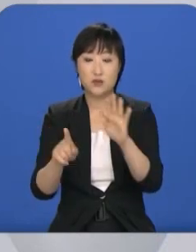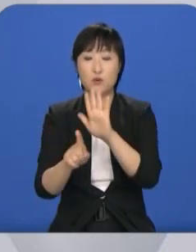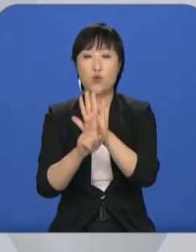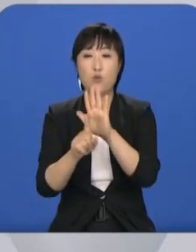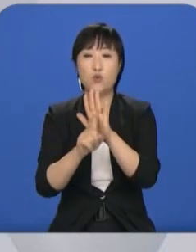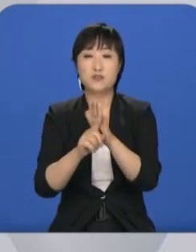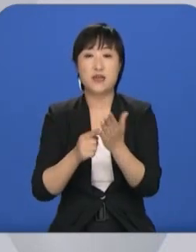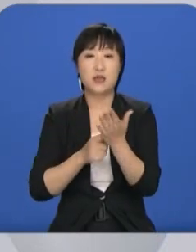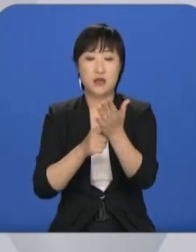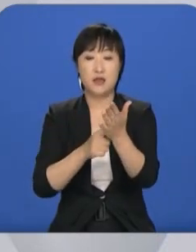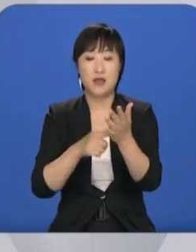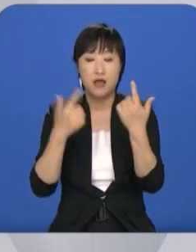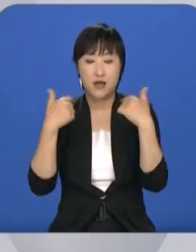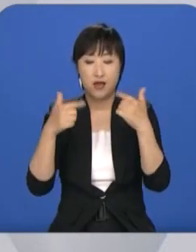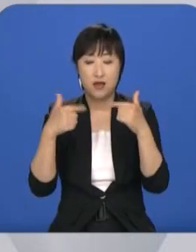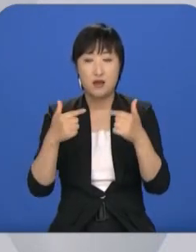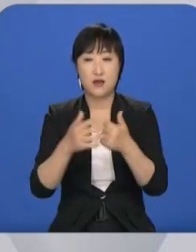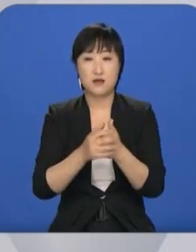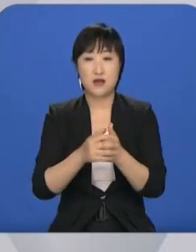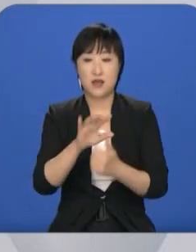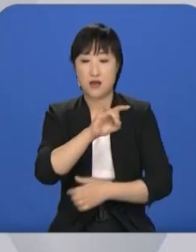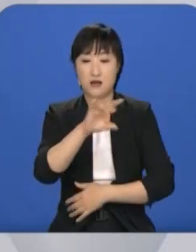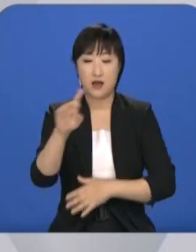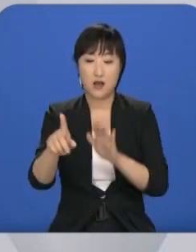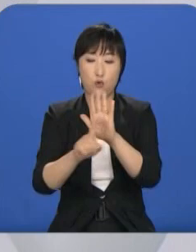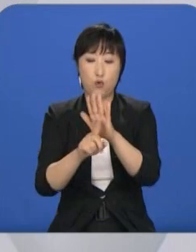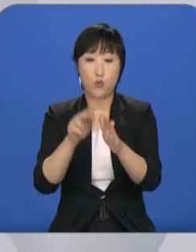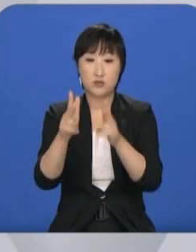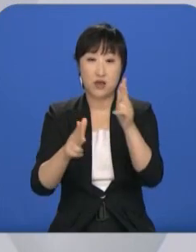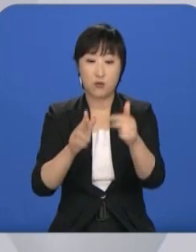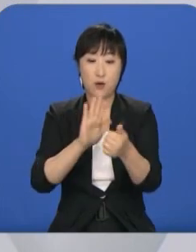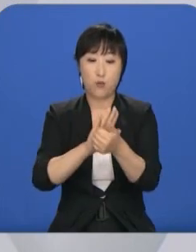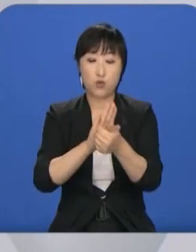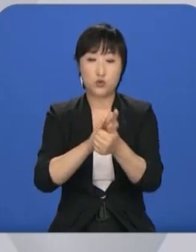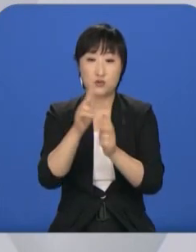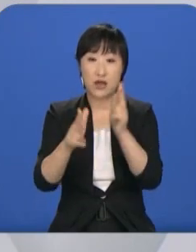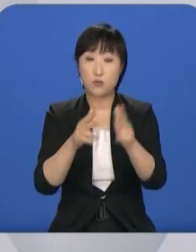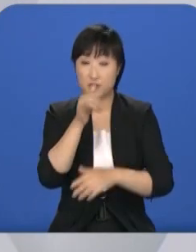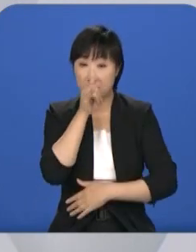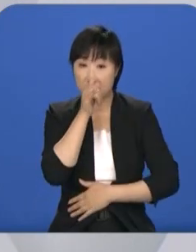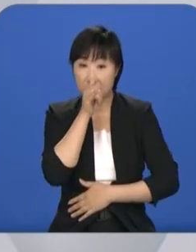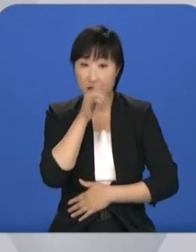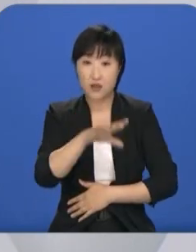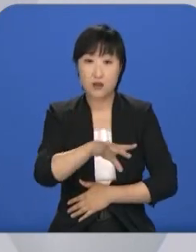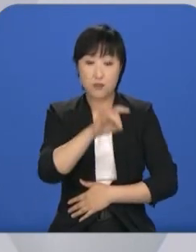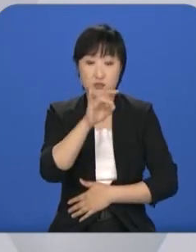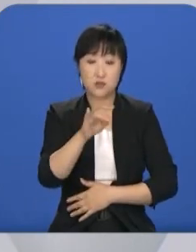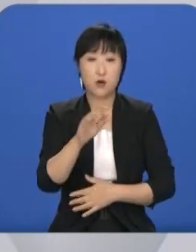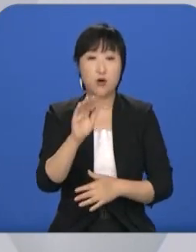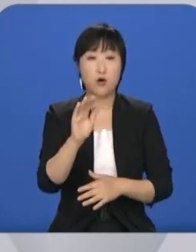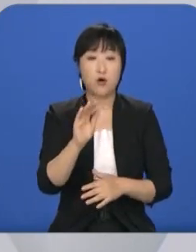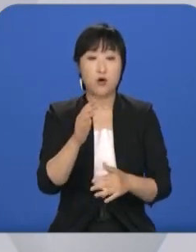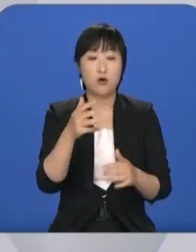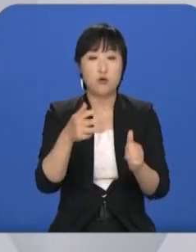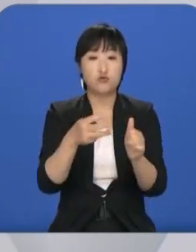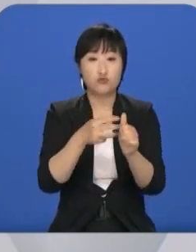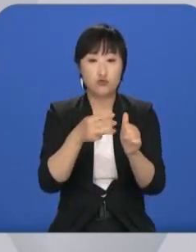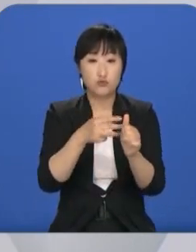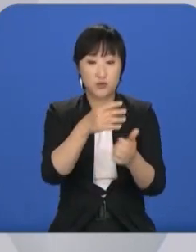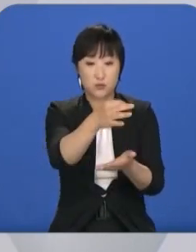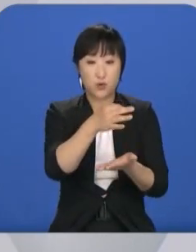실시입니다. 매년 군에서 각종 공모사업과 보조사업을 시행합니다. 먼저